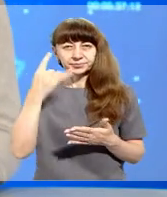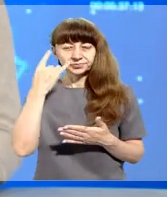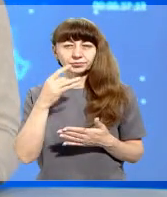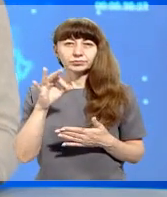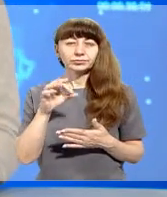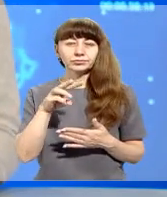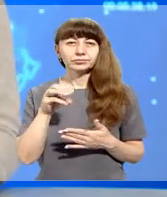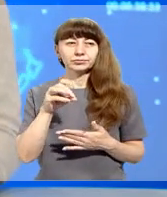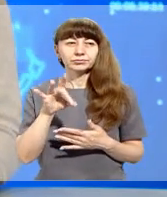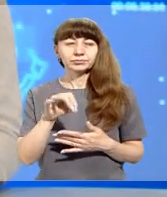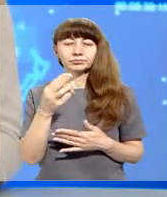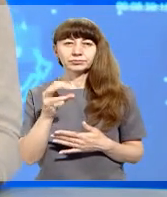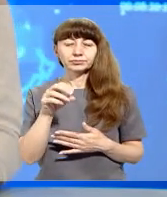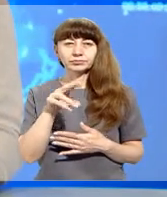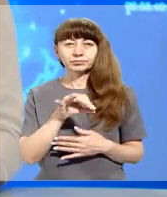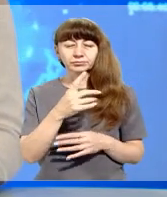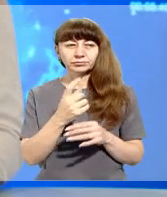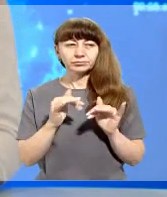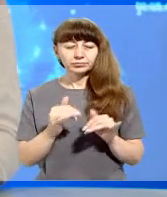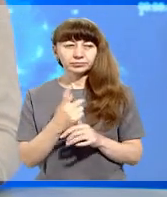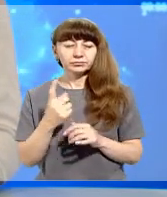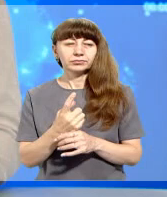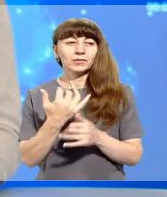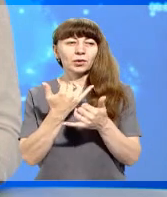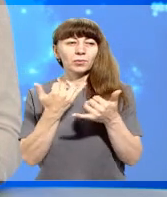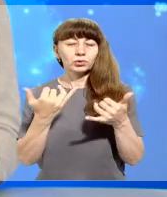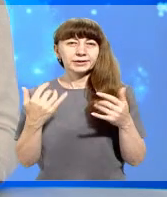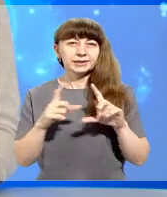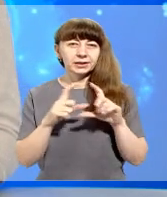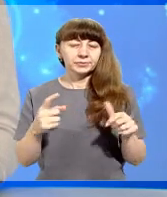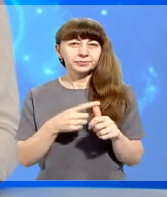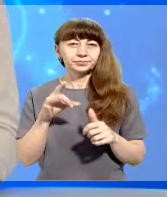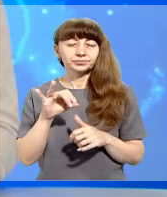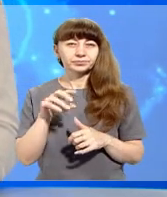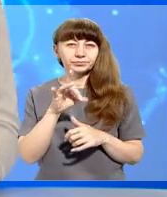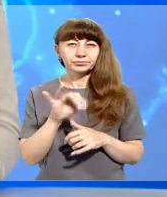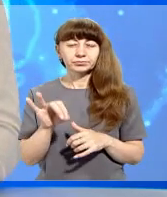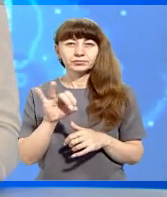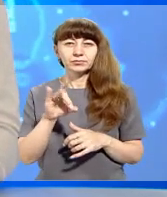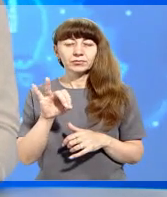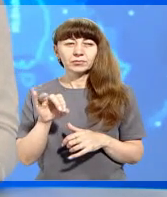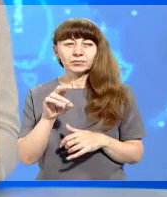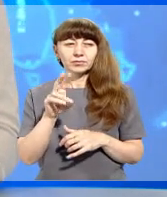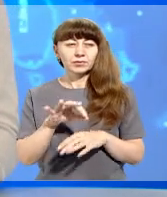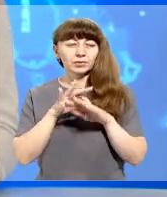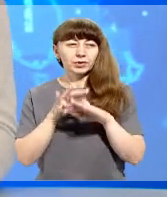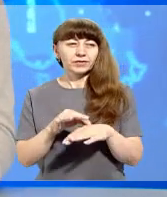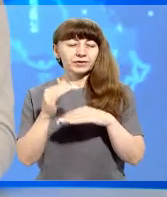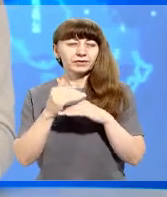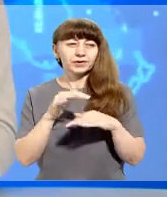мемориалдық музейде еске алу кеші өтті. Шараға ақынның көзін көрген ардагерлер, немересі, ақын жазушылар